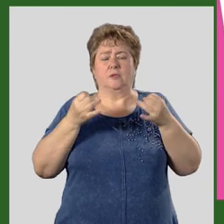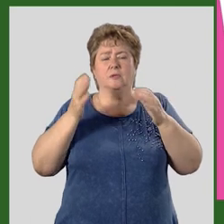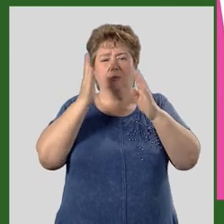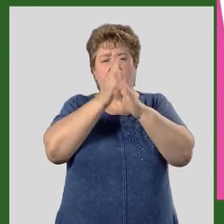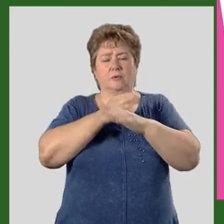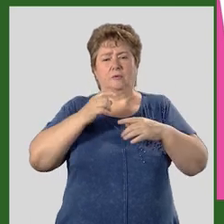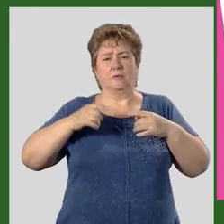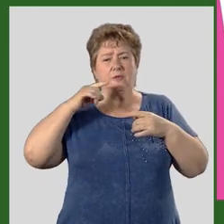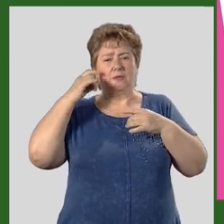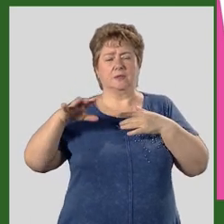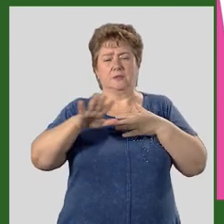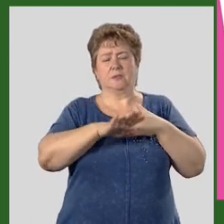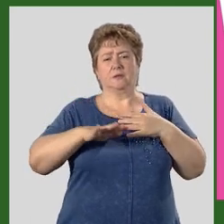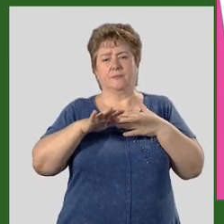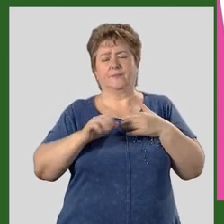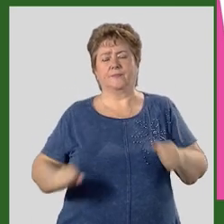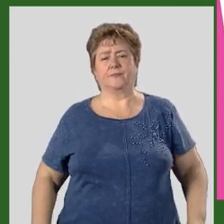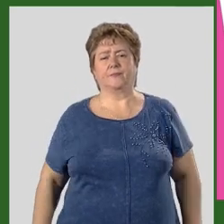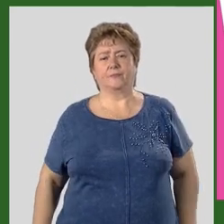природы нашего края.